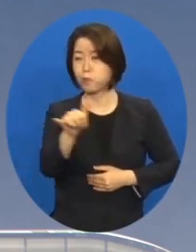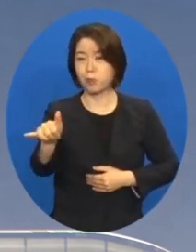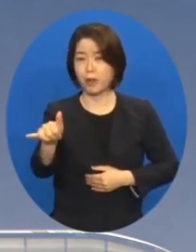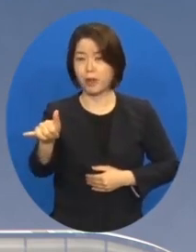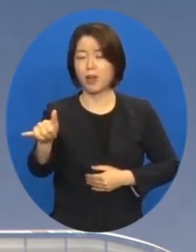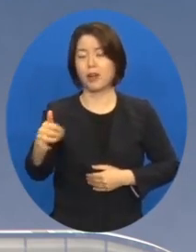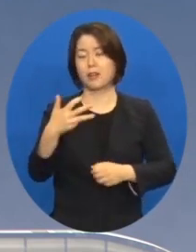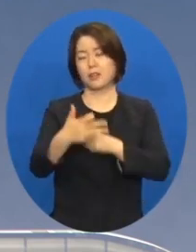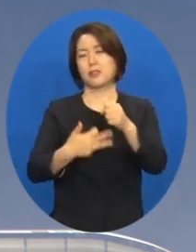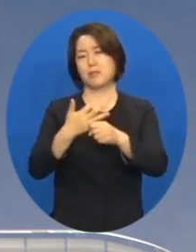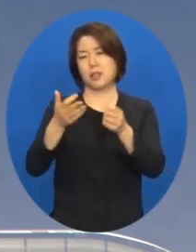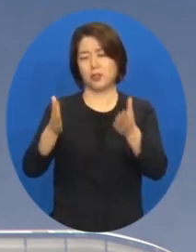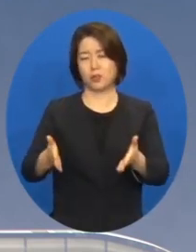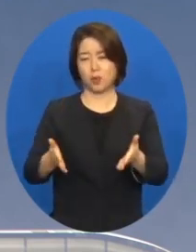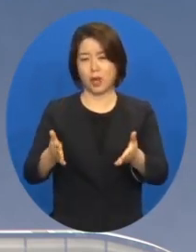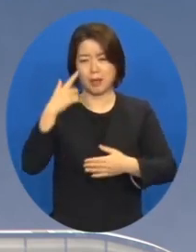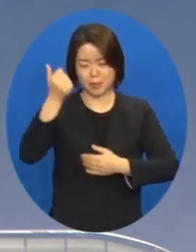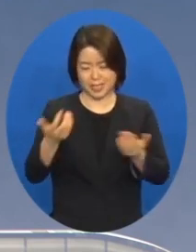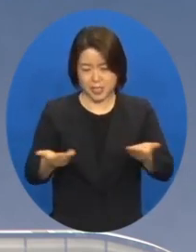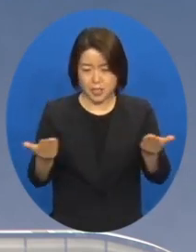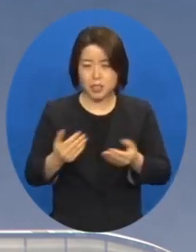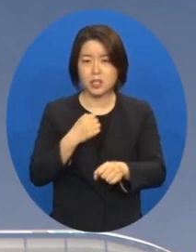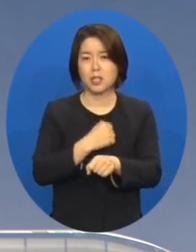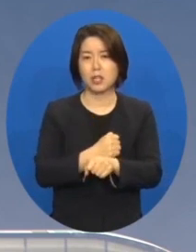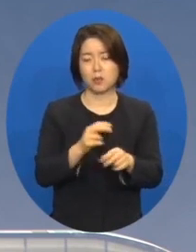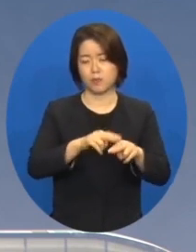사역을 하고 은퇴를 했습니다.